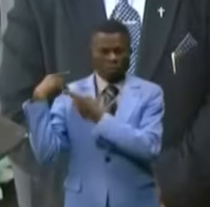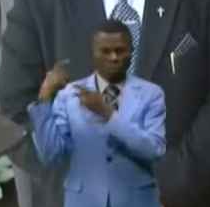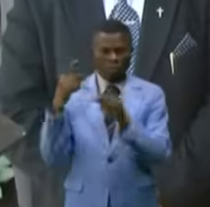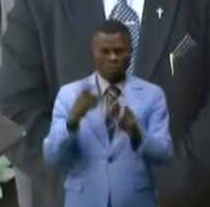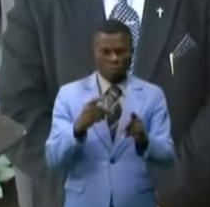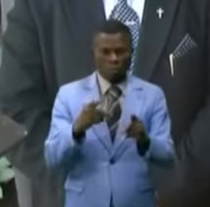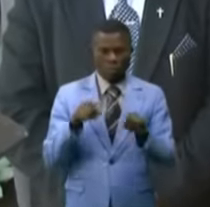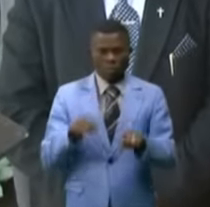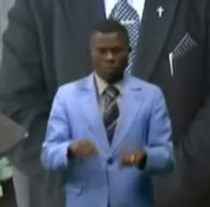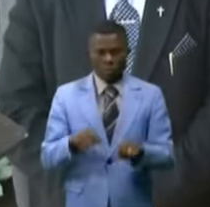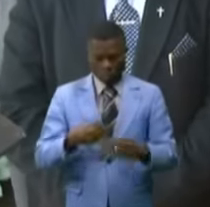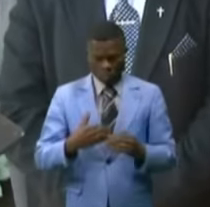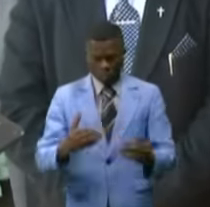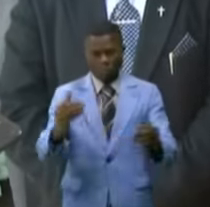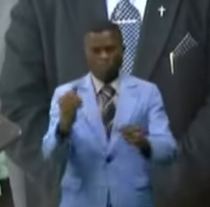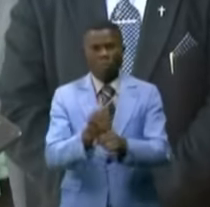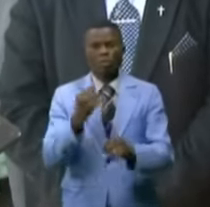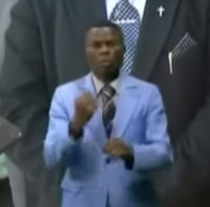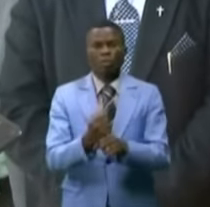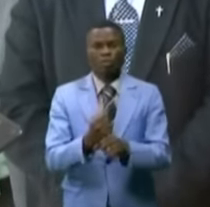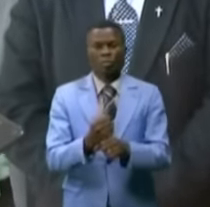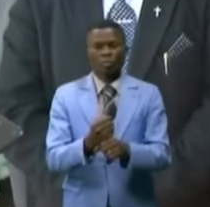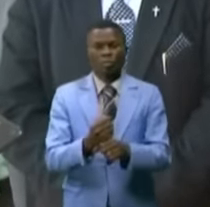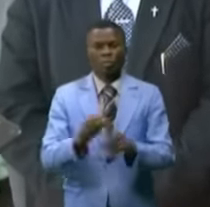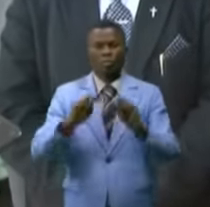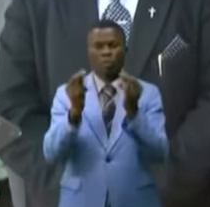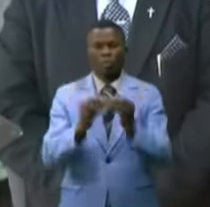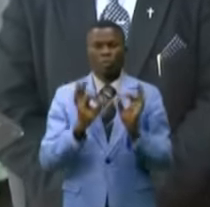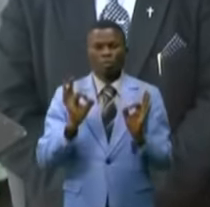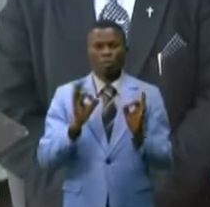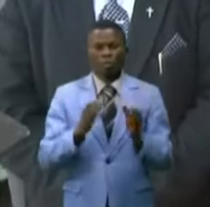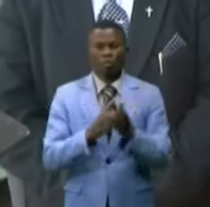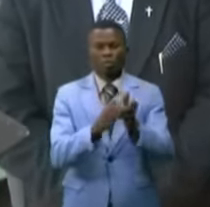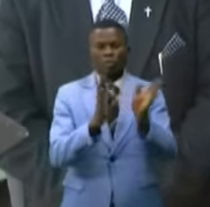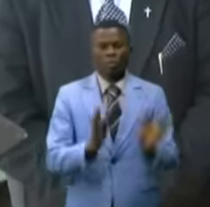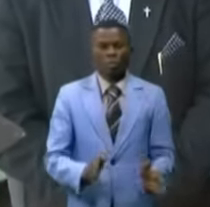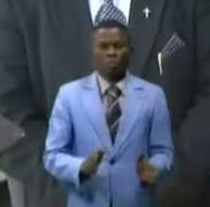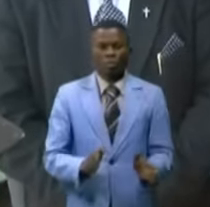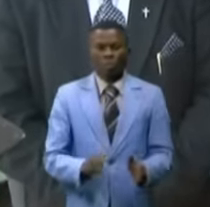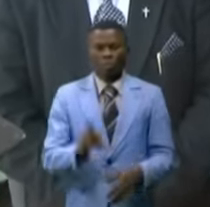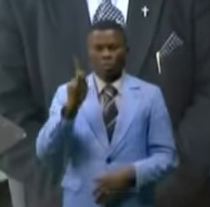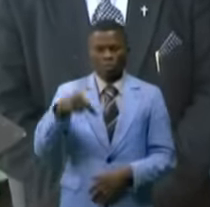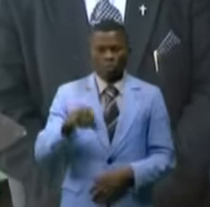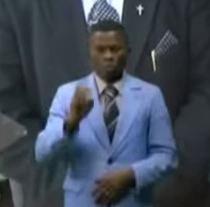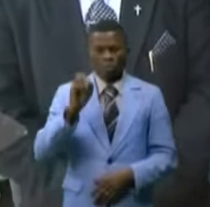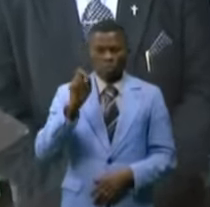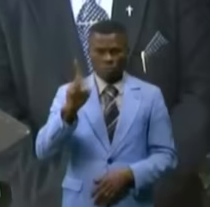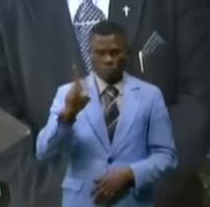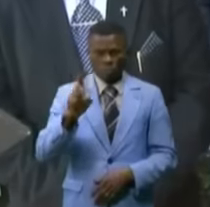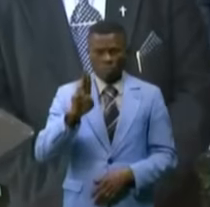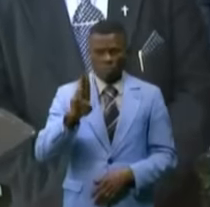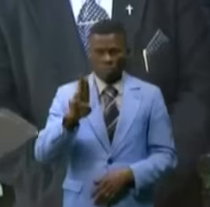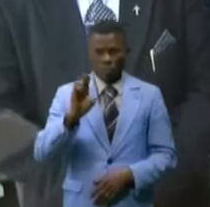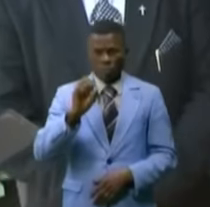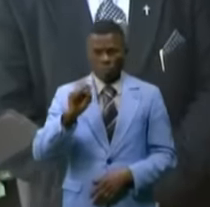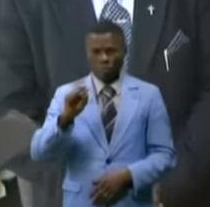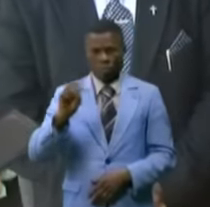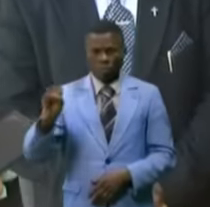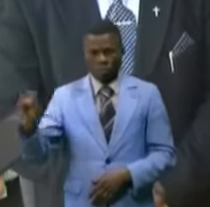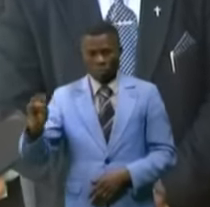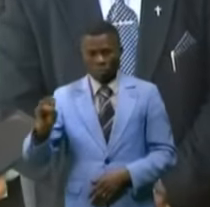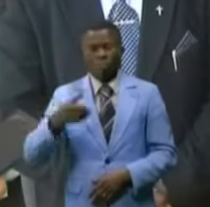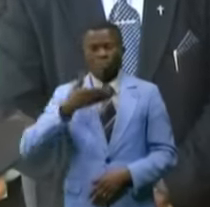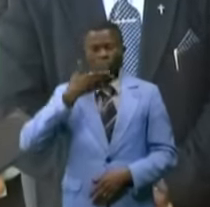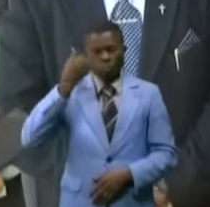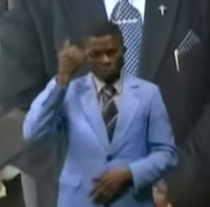on va continuer le travail avec la nouvelle équipe de leadership du PDDRCS avec le même état